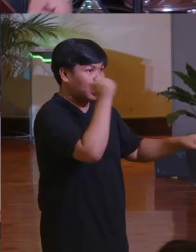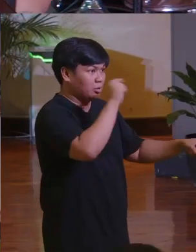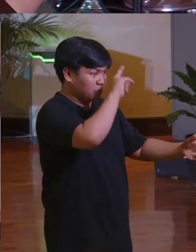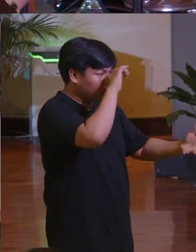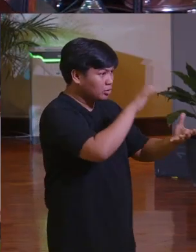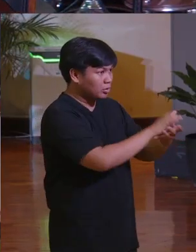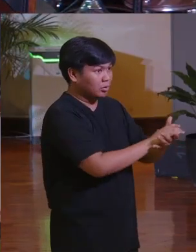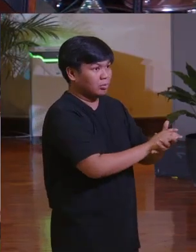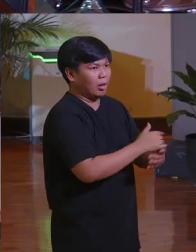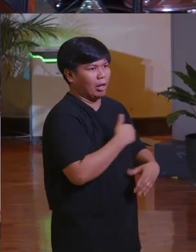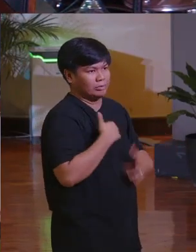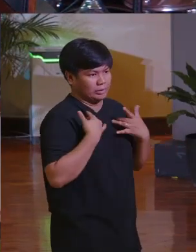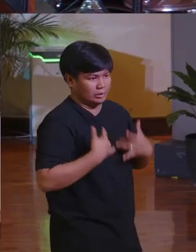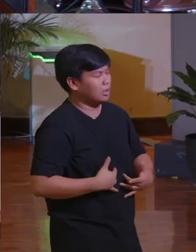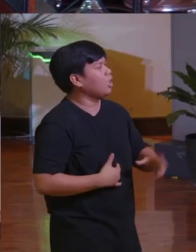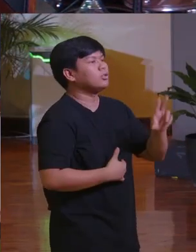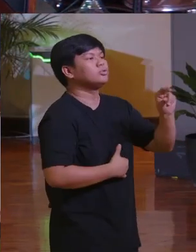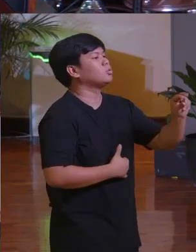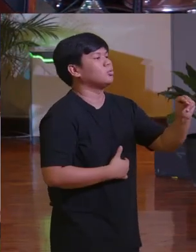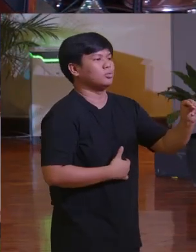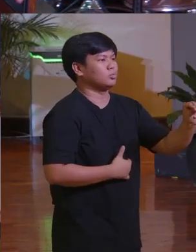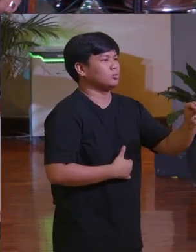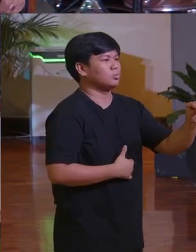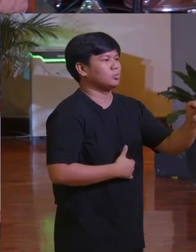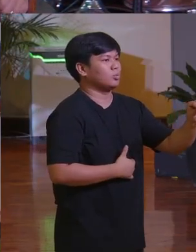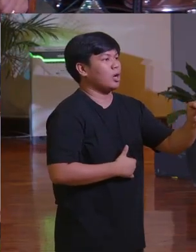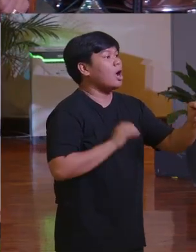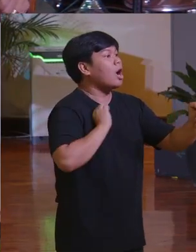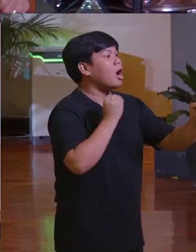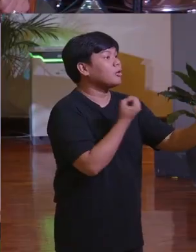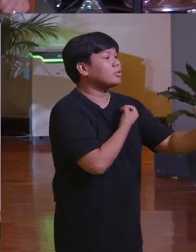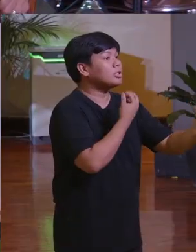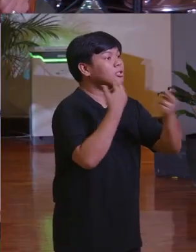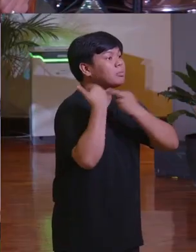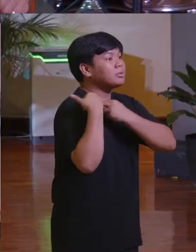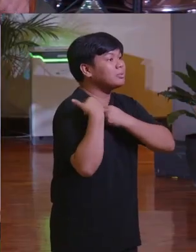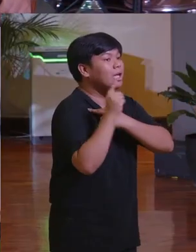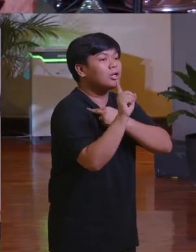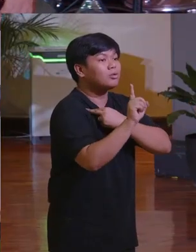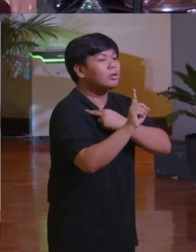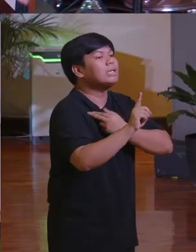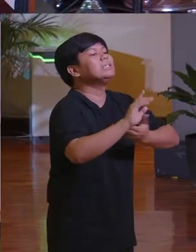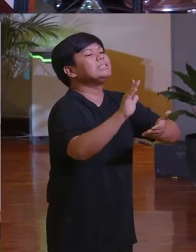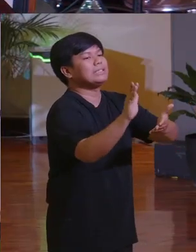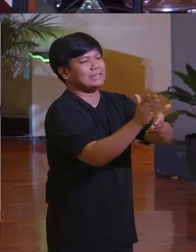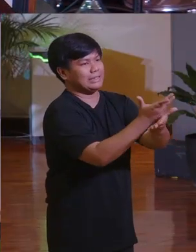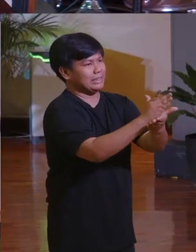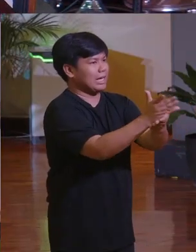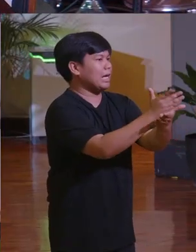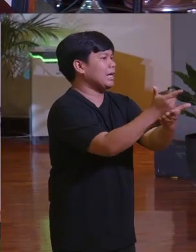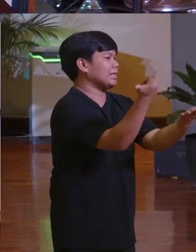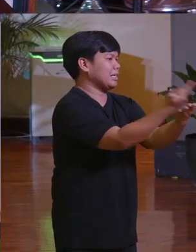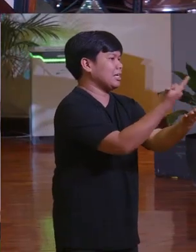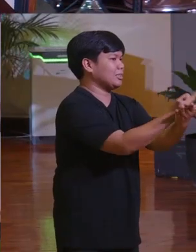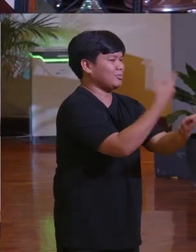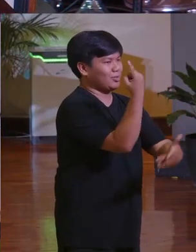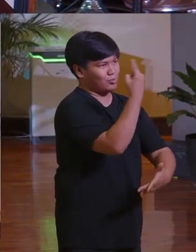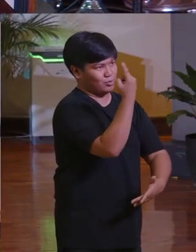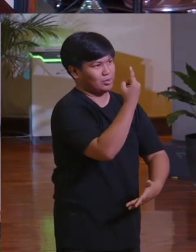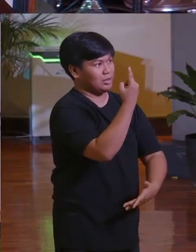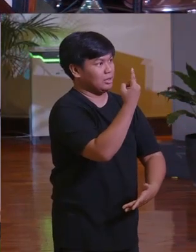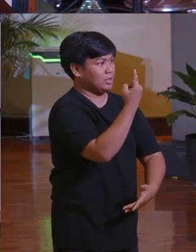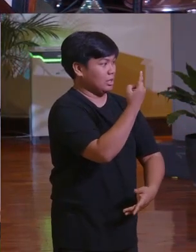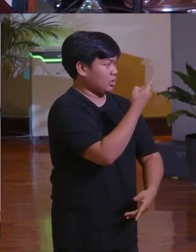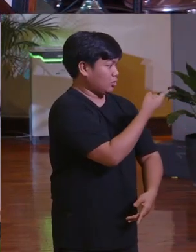kaligtasan. Ang responsibilidad nyo lang ay bahaginan sila ng mabuting balita ng